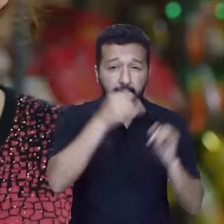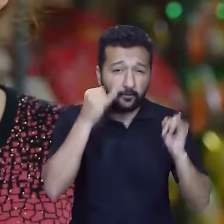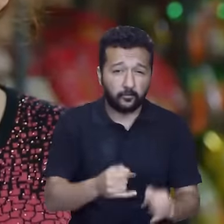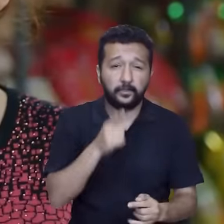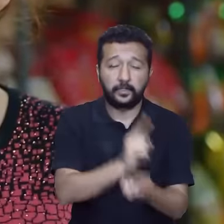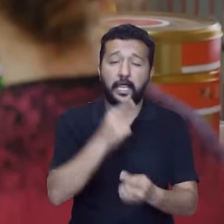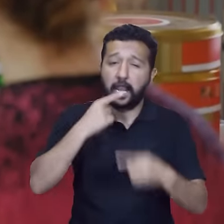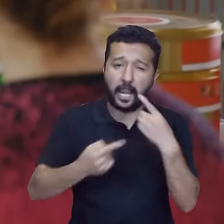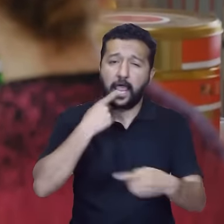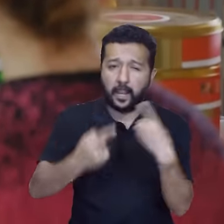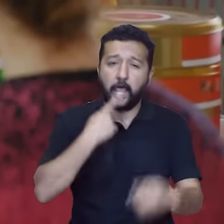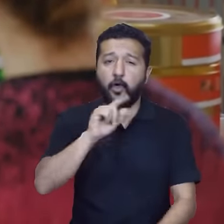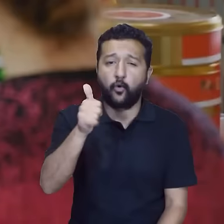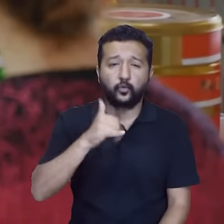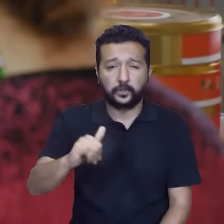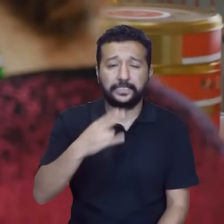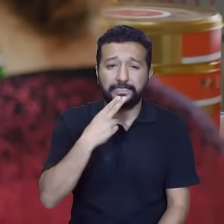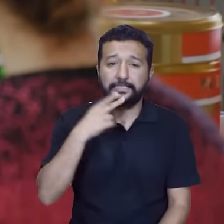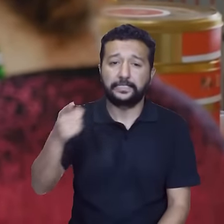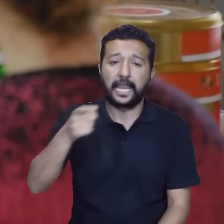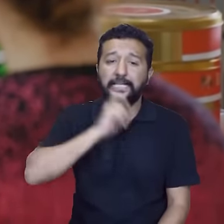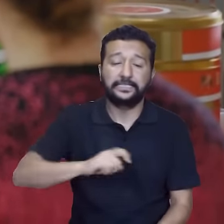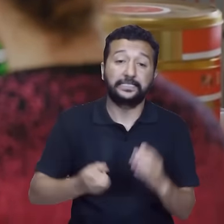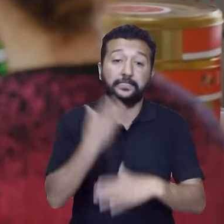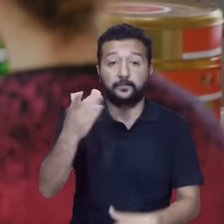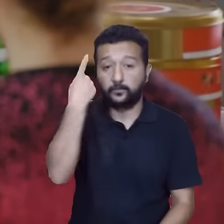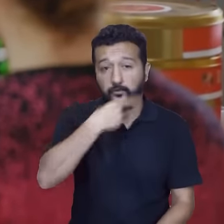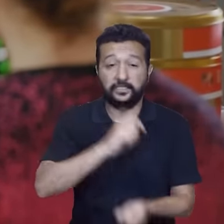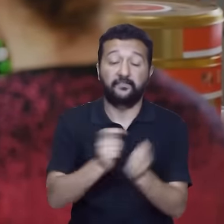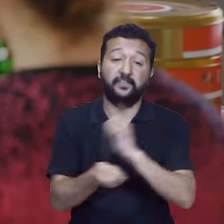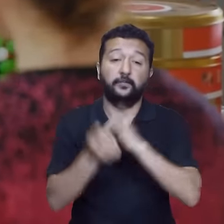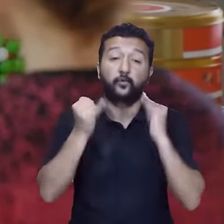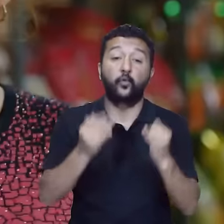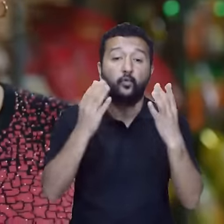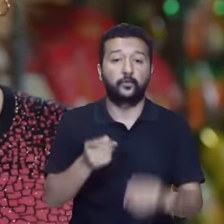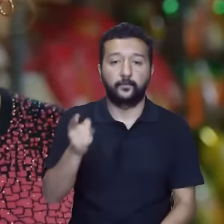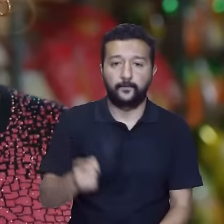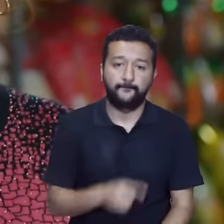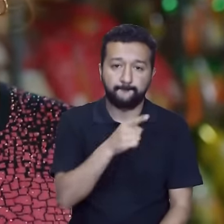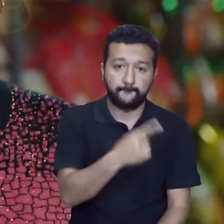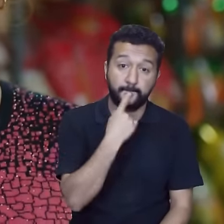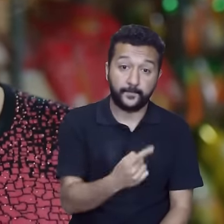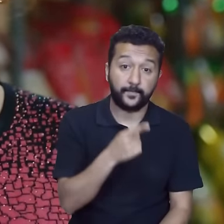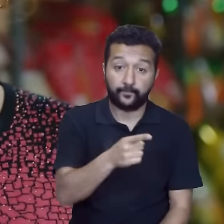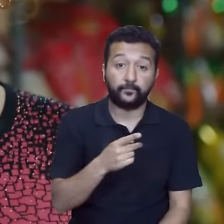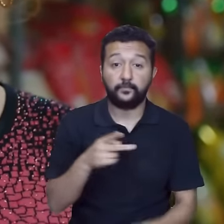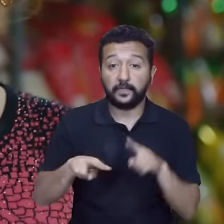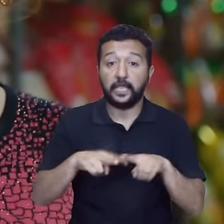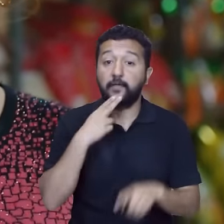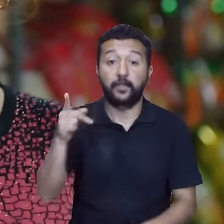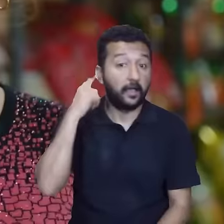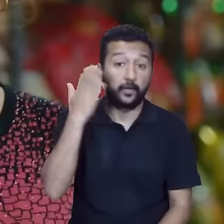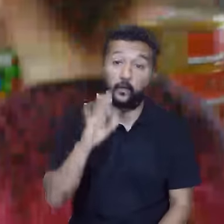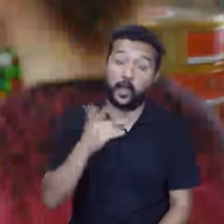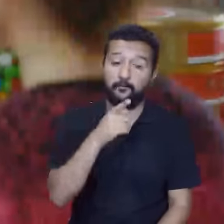cadısı çenesiyle 10 güne kalmaz kızın belini kambura, yüzünü de tambura çevirir vallahi. Yalnız Adile ablanın haberi